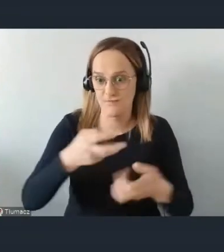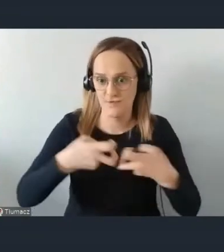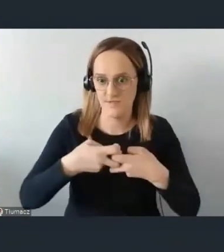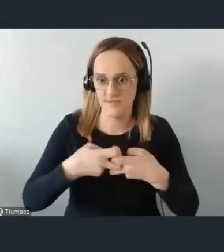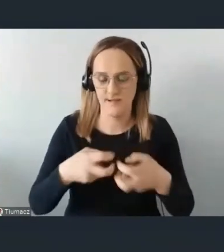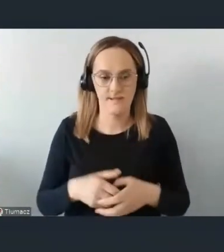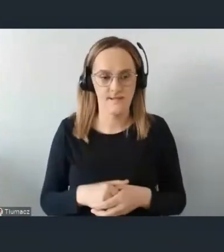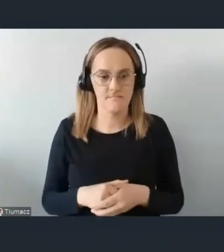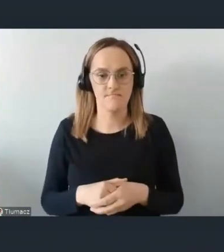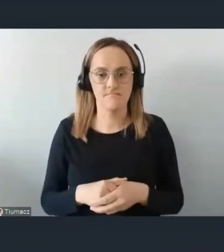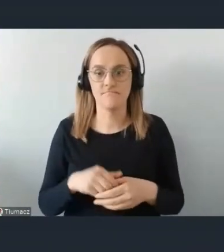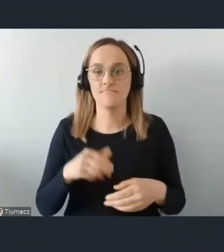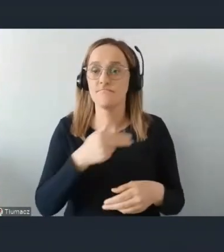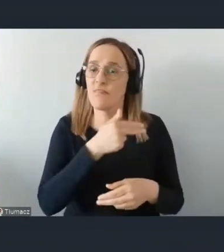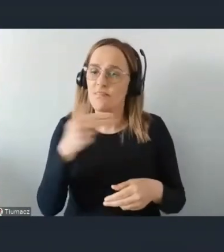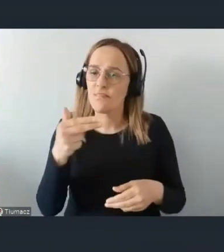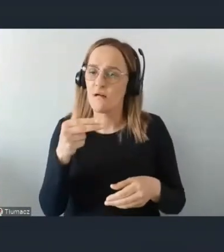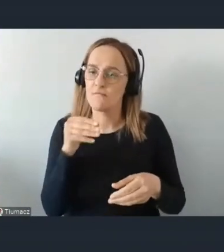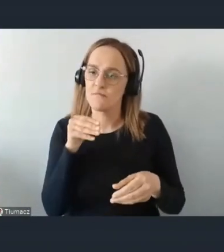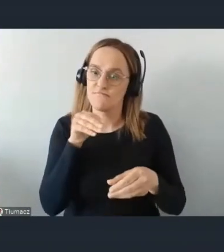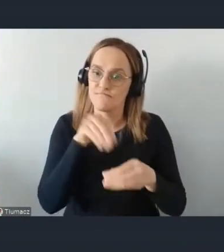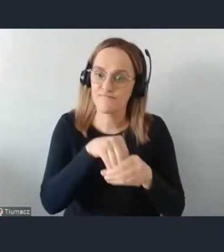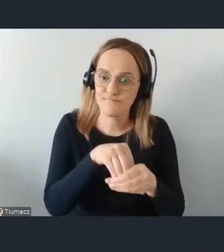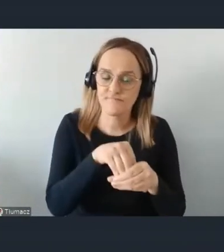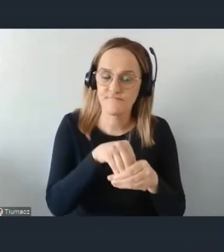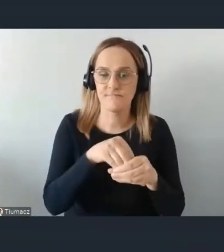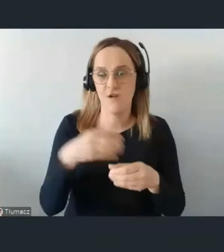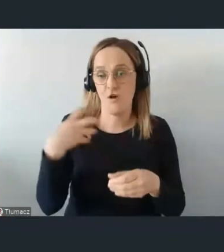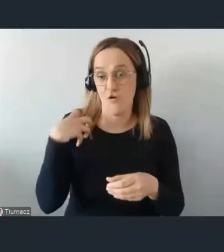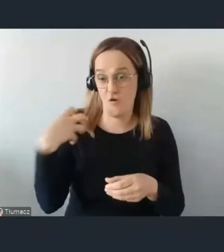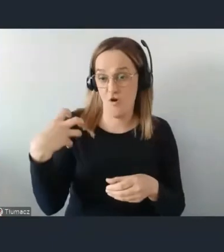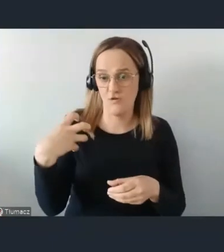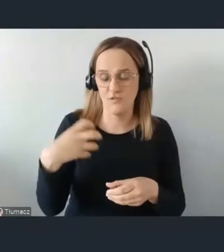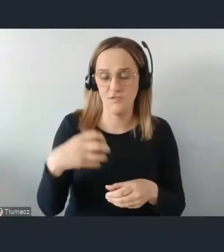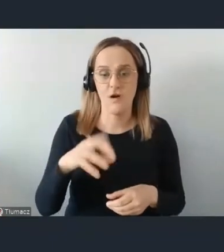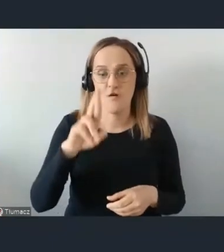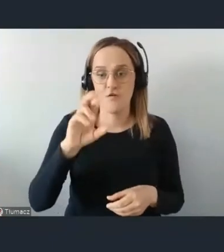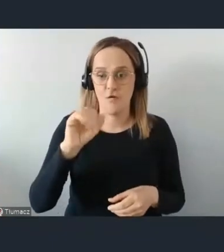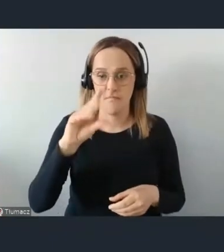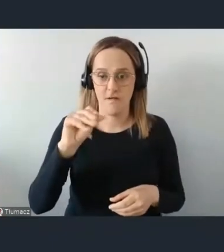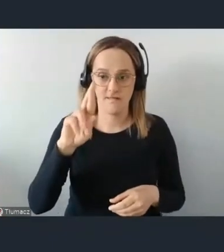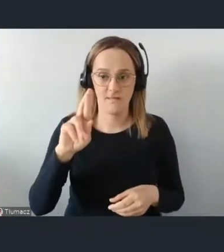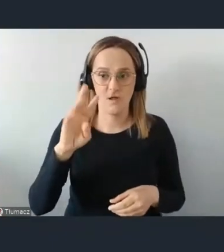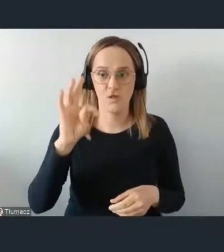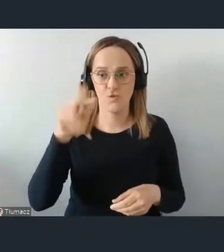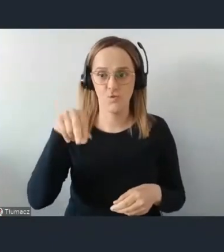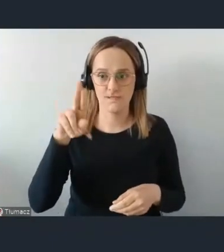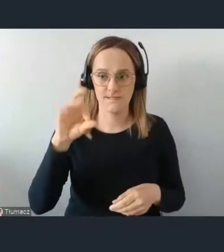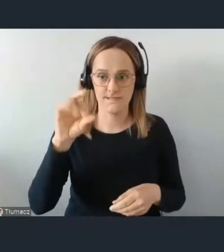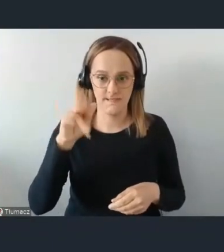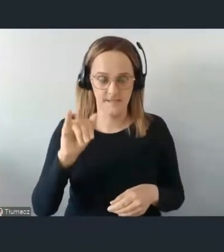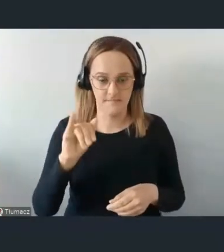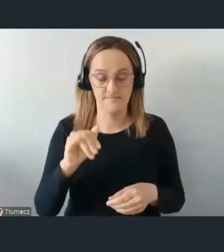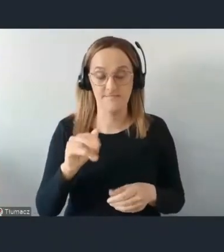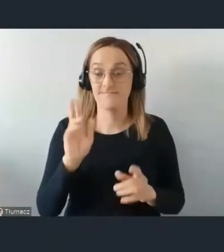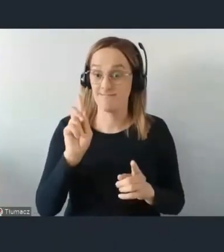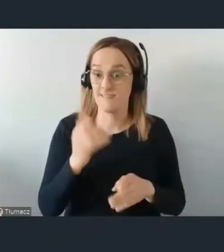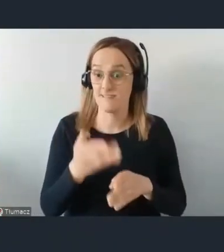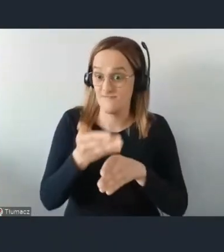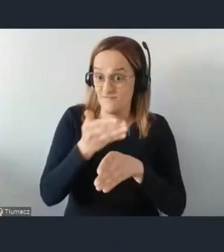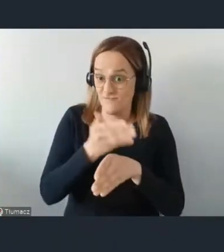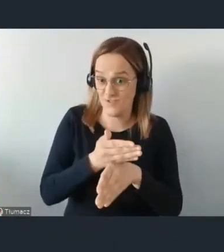I w to wprowadzi nas nasz dzisiejszy gość Robert Turski, ale zanim... Dzień